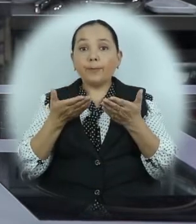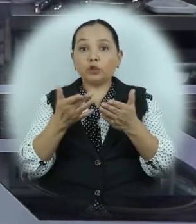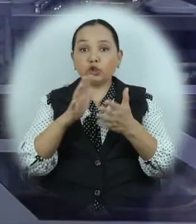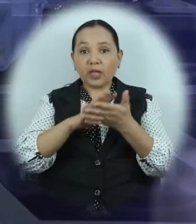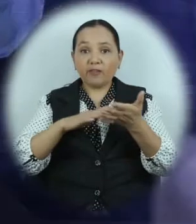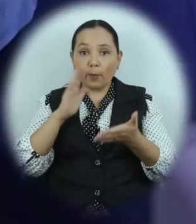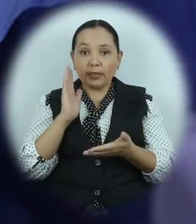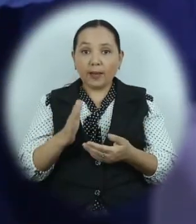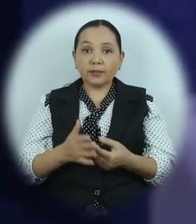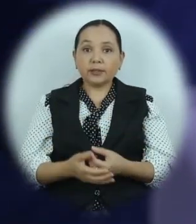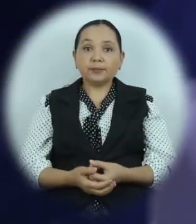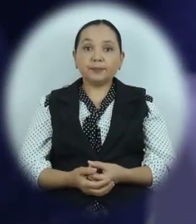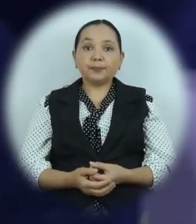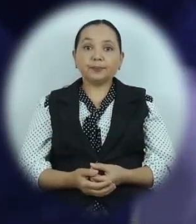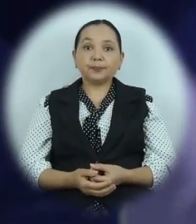etamiz.